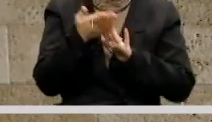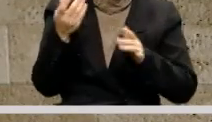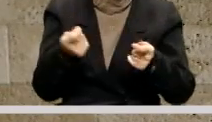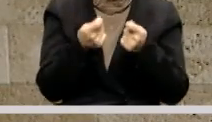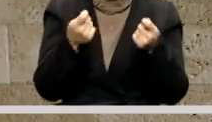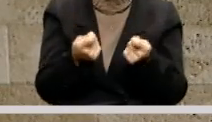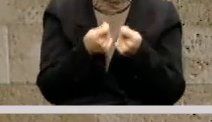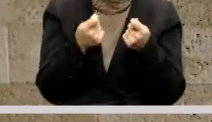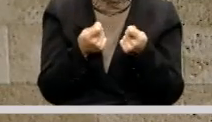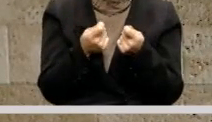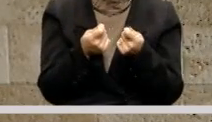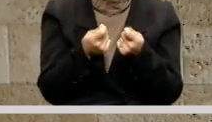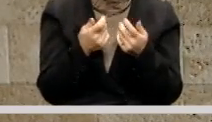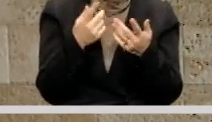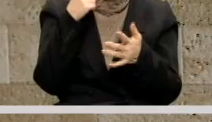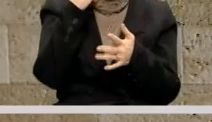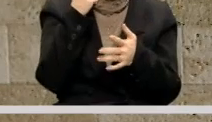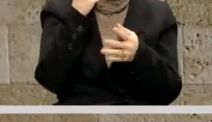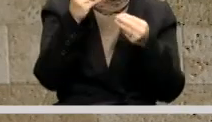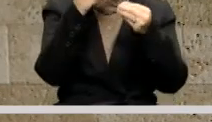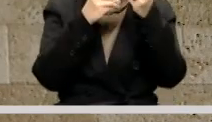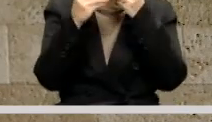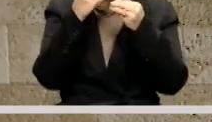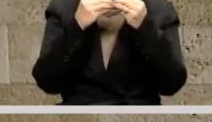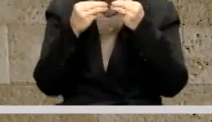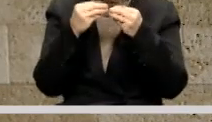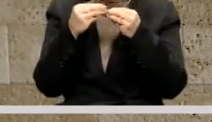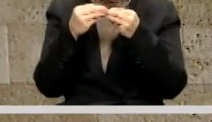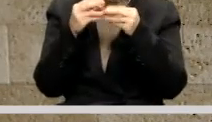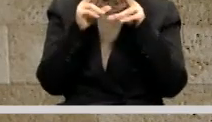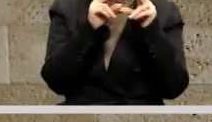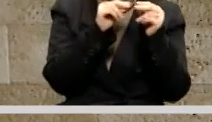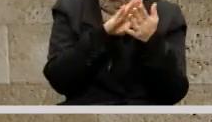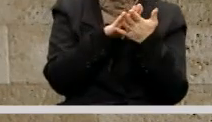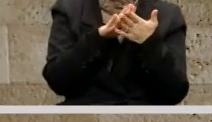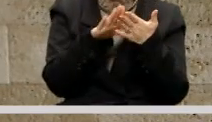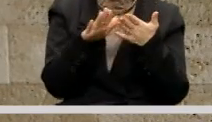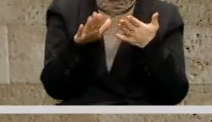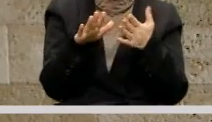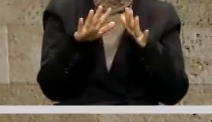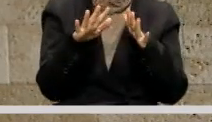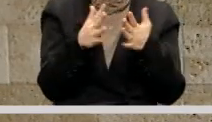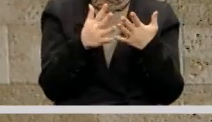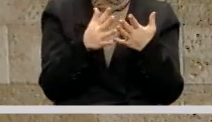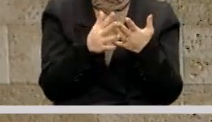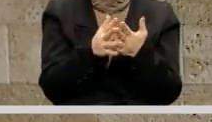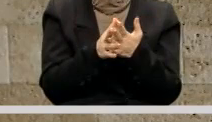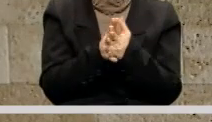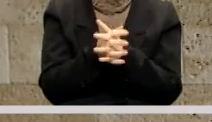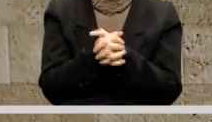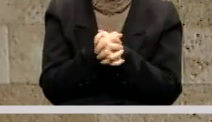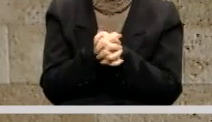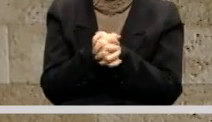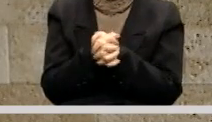yüksek olan yiyecekleri yani şekerli gıdaların yüksek nişasta oranına sahip olan gıdaların uyku kalitesini etkilediğini, uykuya geçiş